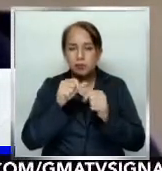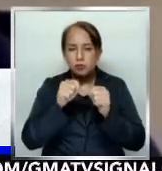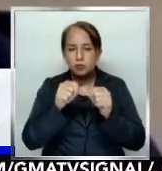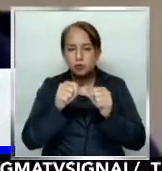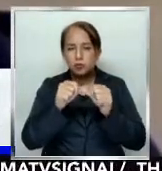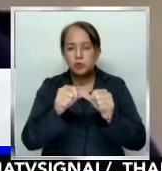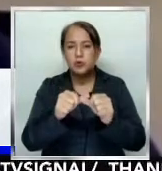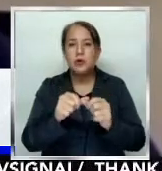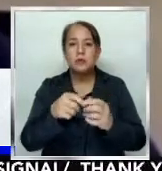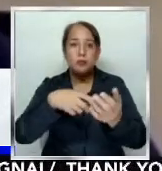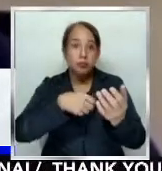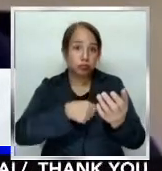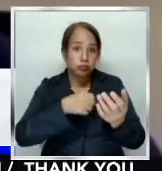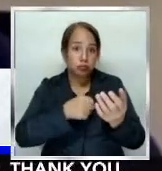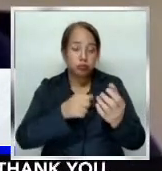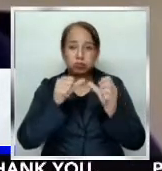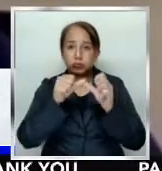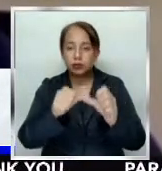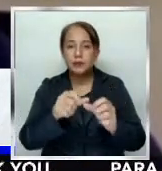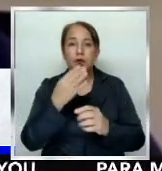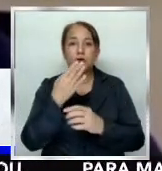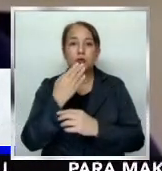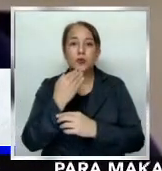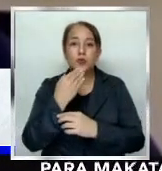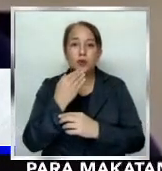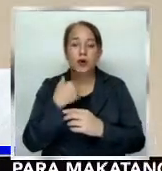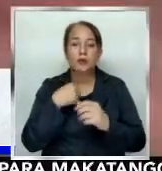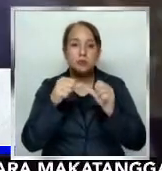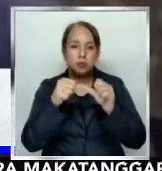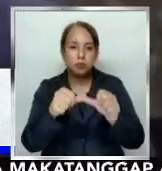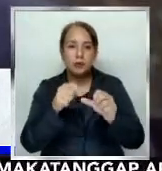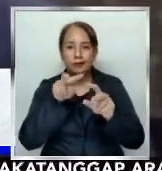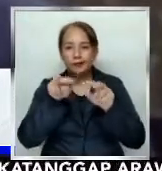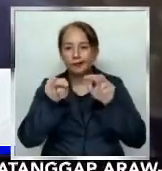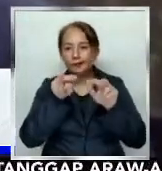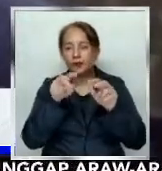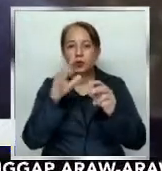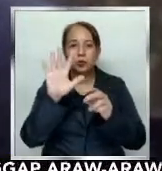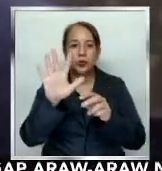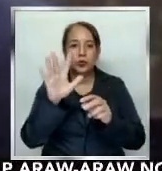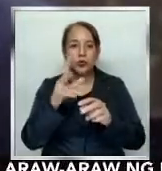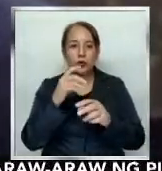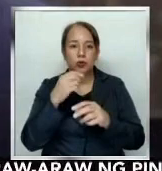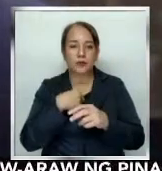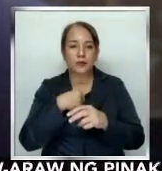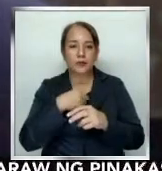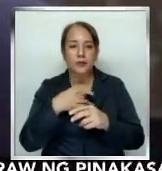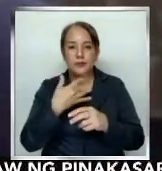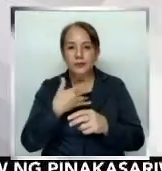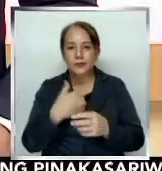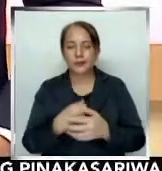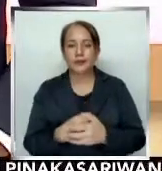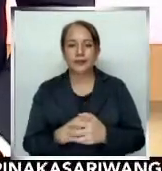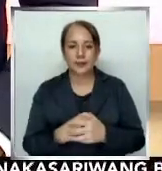pressure, maintain your sugar, and monitor your symptoms. Maki Pulido, Nakatuto, 24